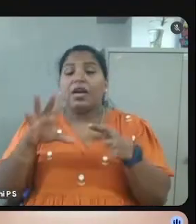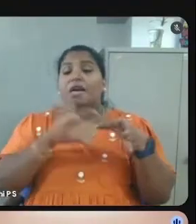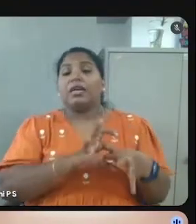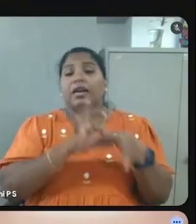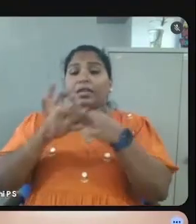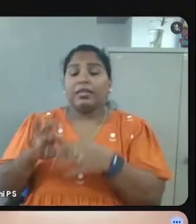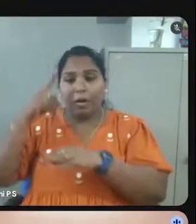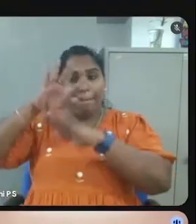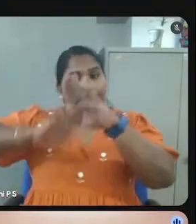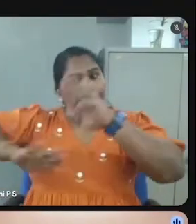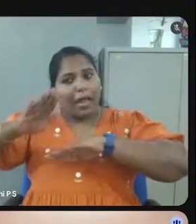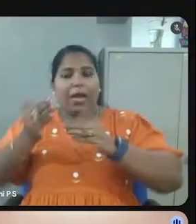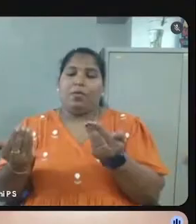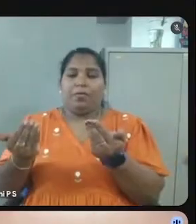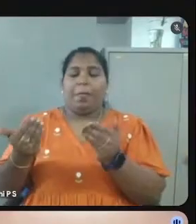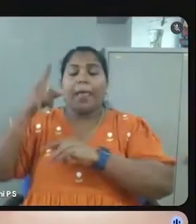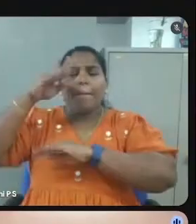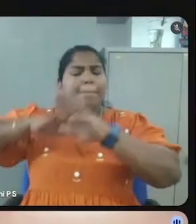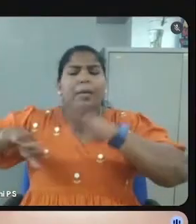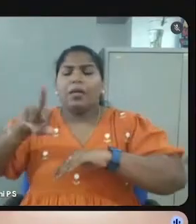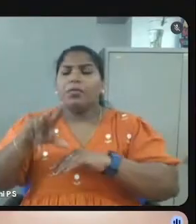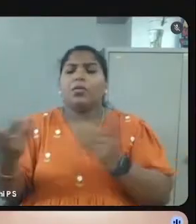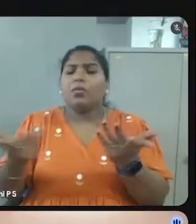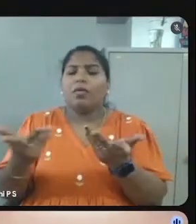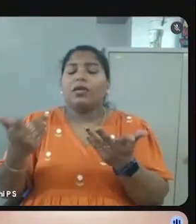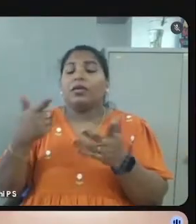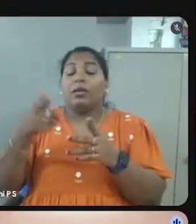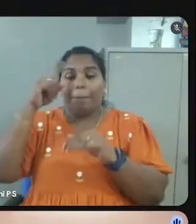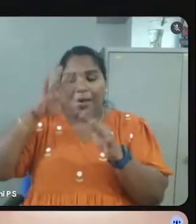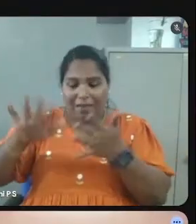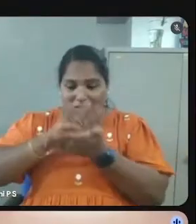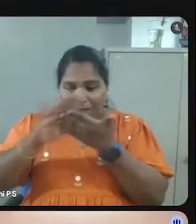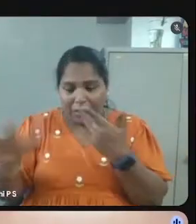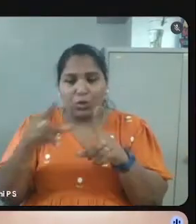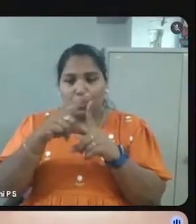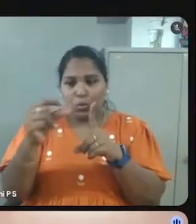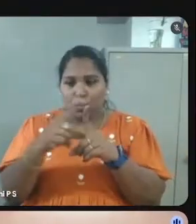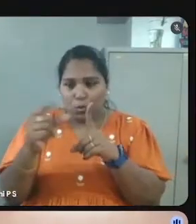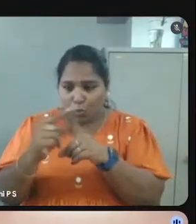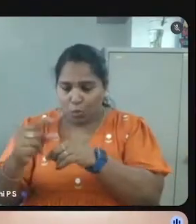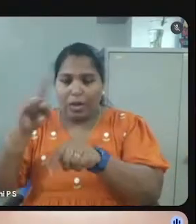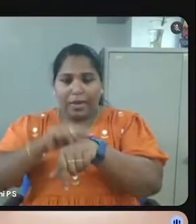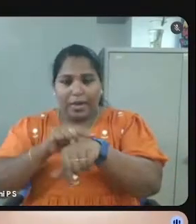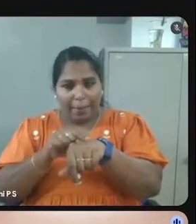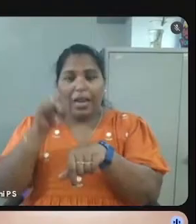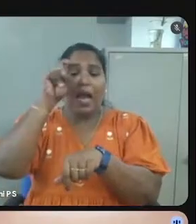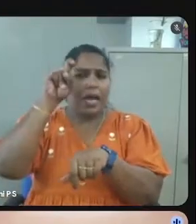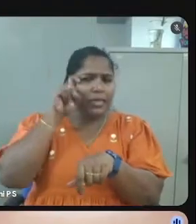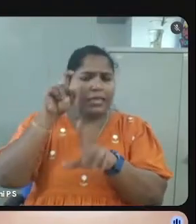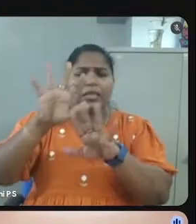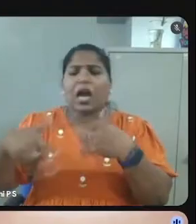നമുക്കൊരു പ്ലാൻ ചെയ്യും. അപ്പൊ പ്ലാനും ഒരു ഇംപ്ലിമെന്റേഷൻ കാര്യങ്ങൾ ചെയ്യുമ്പോൾ ഈ കാര്യങ്ങൾ മേ ബി അവർക്ക് ഒരു തെളിവായിട്ട് പറഞ്ഞു